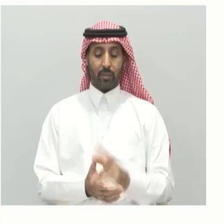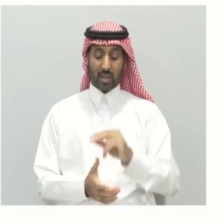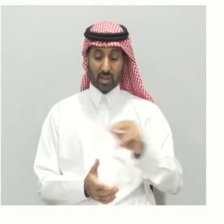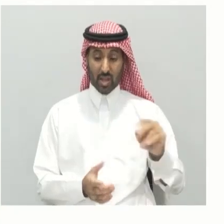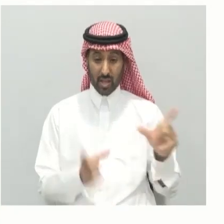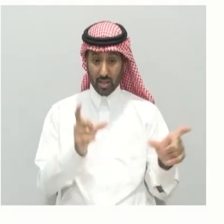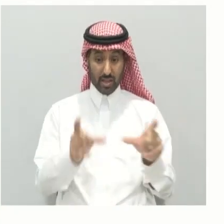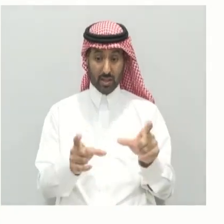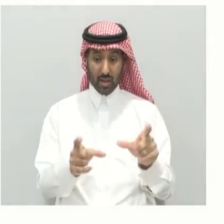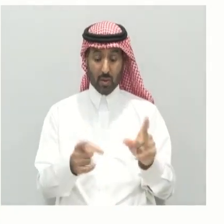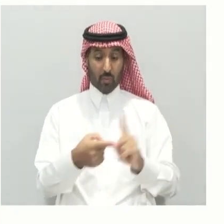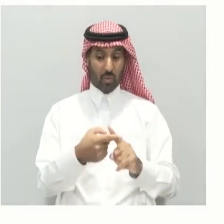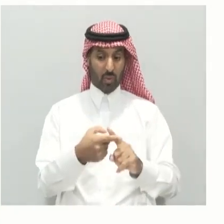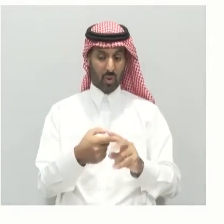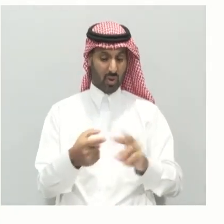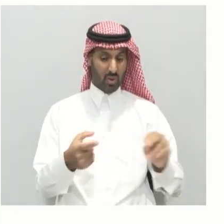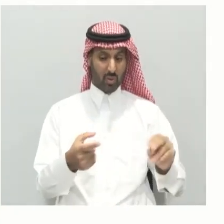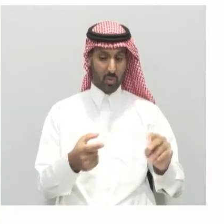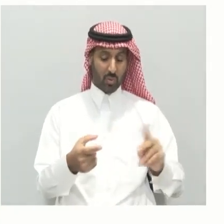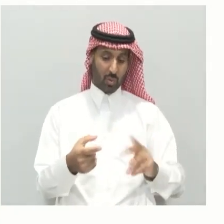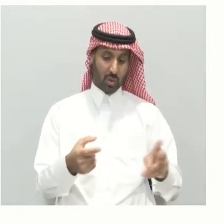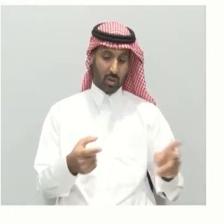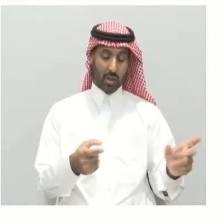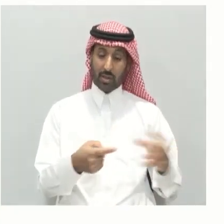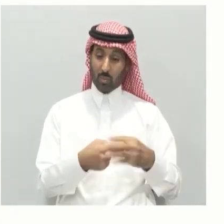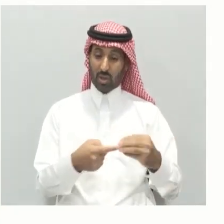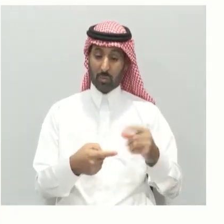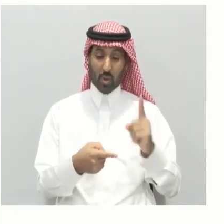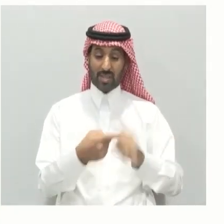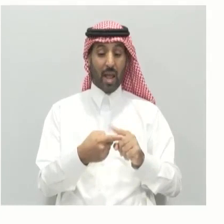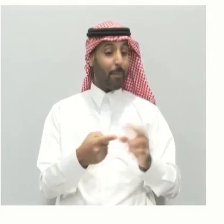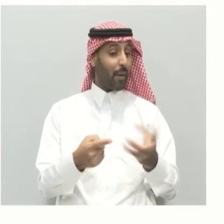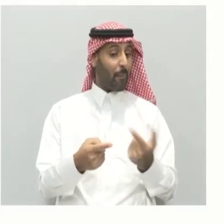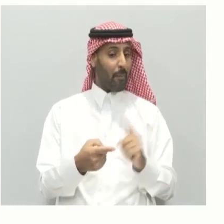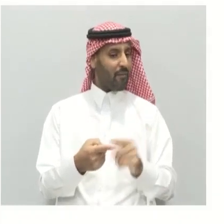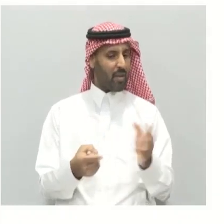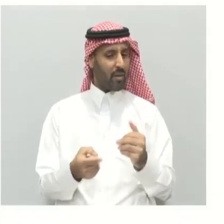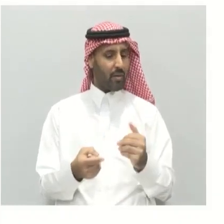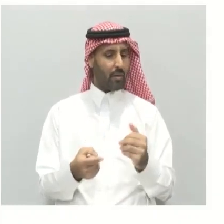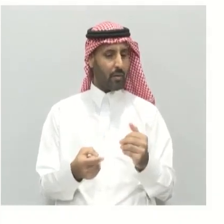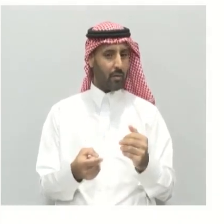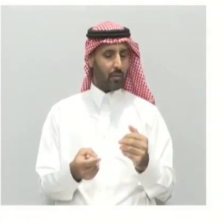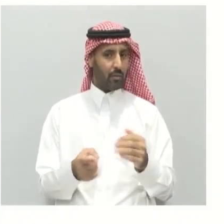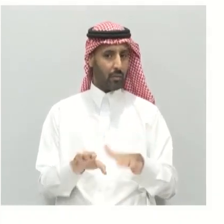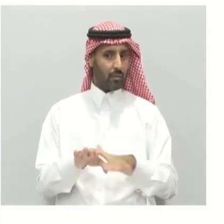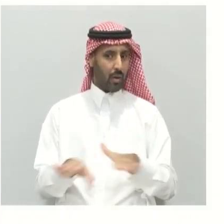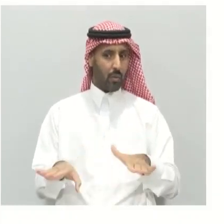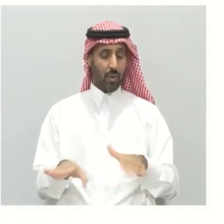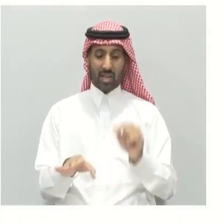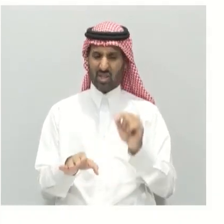في شحنه موجوده هنا سواء كانت شحنه موجبه او سالبه لاحظ ان عندي هنا لا يوجد شحنه فبالتالي هنا اساويه